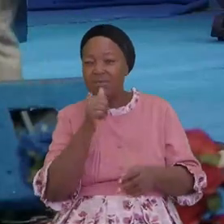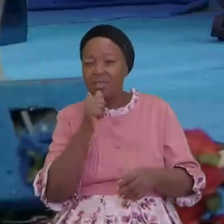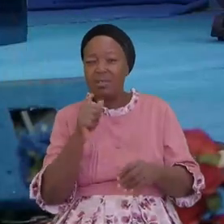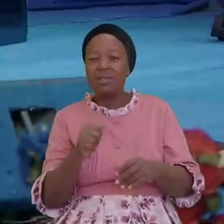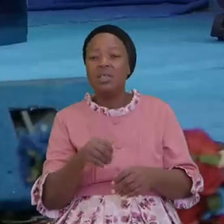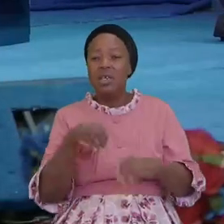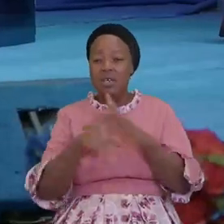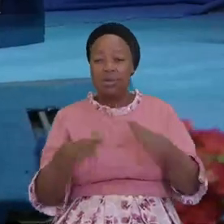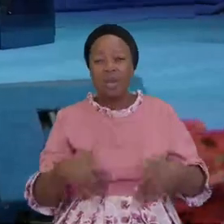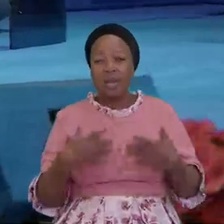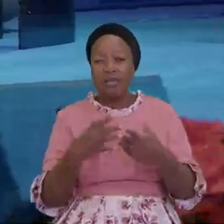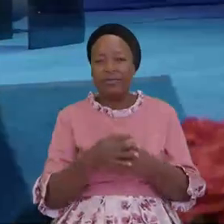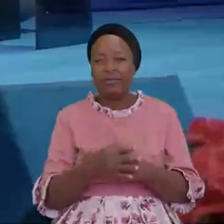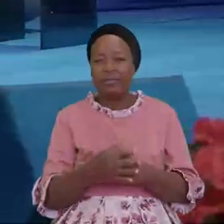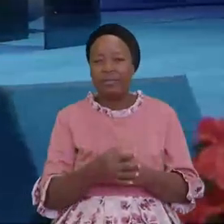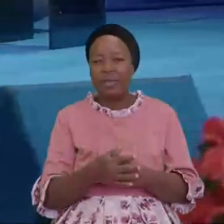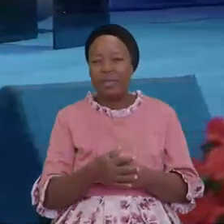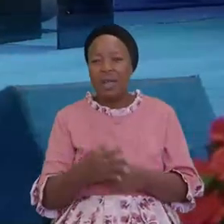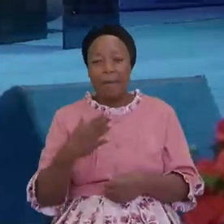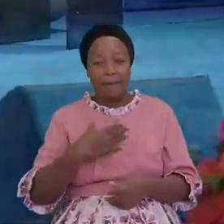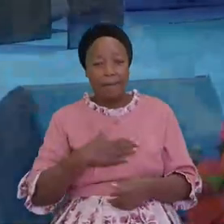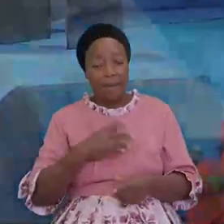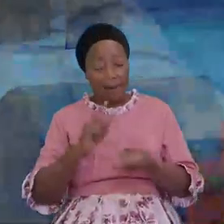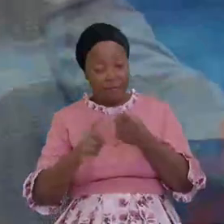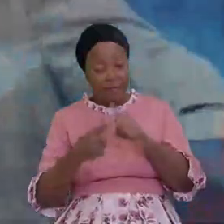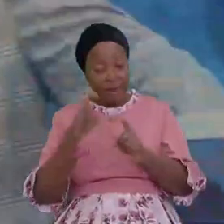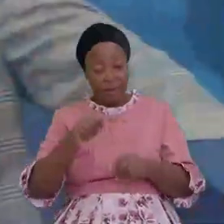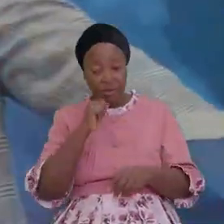Cette chose que tu caches secrètement dans ta vie.